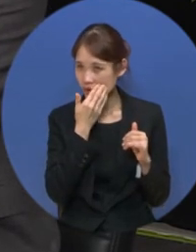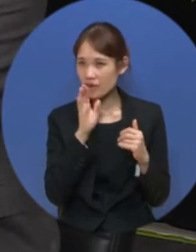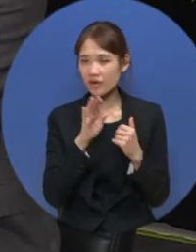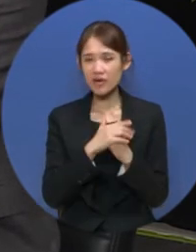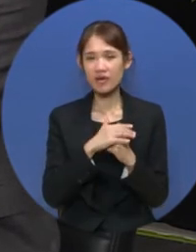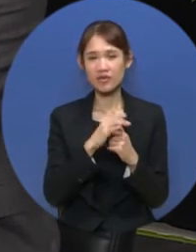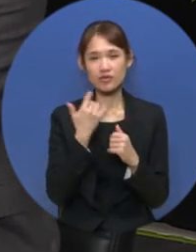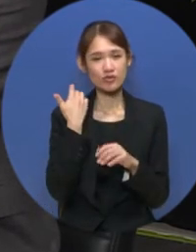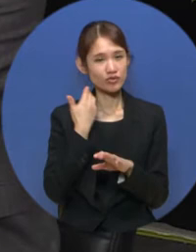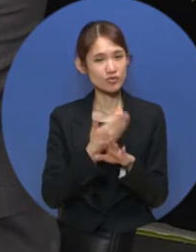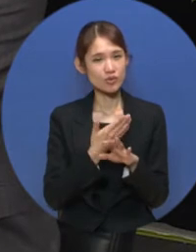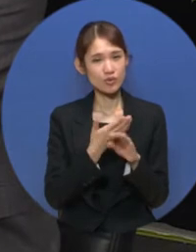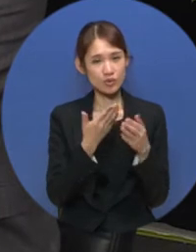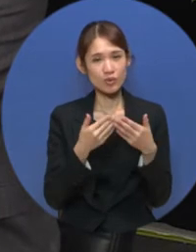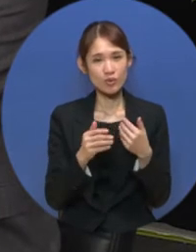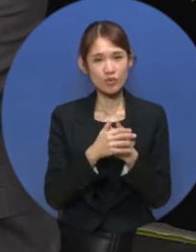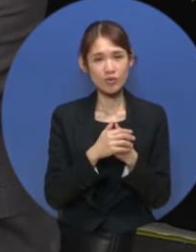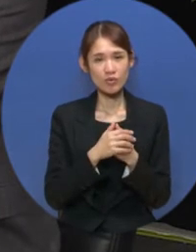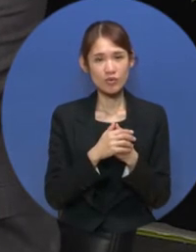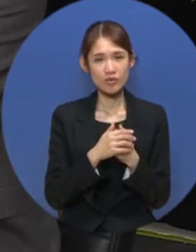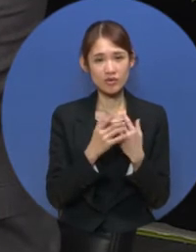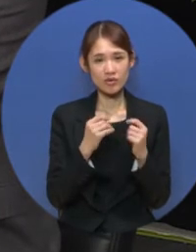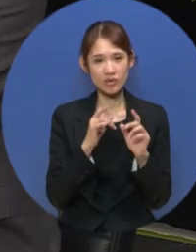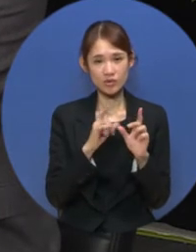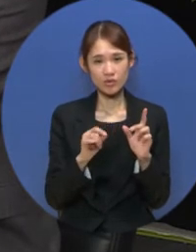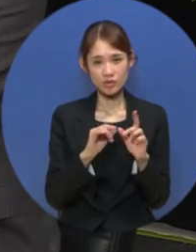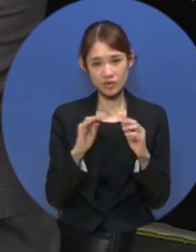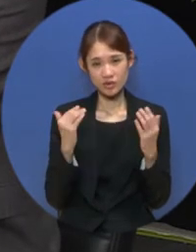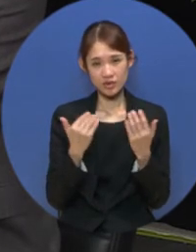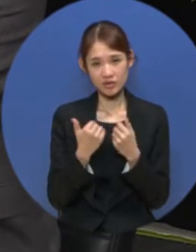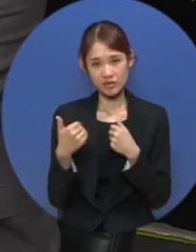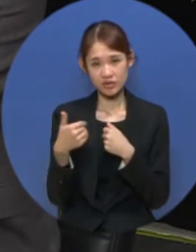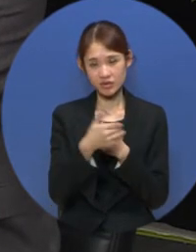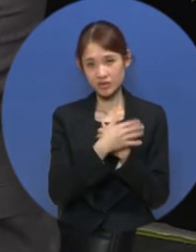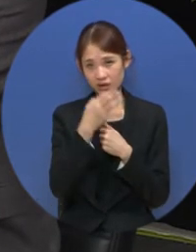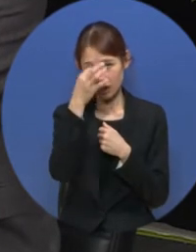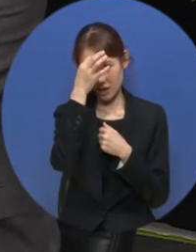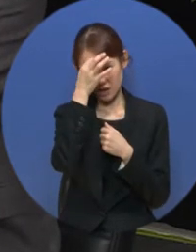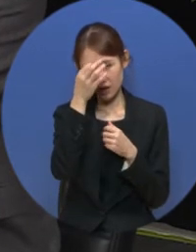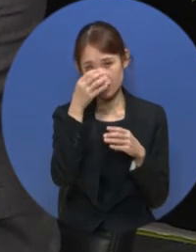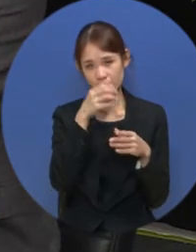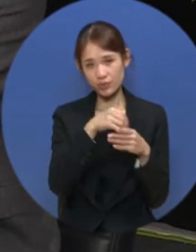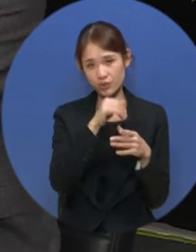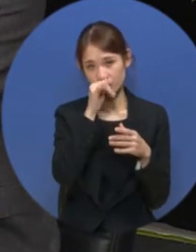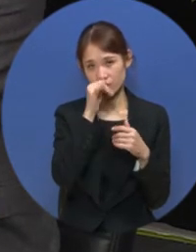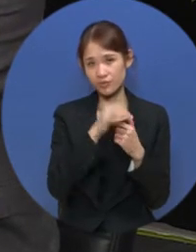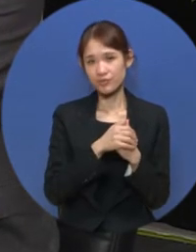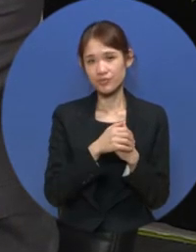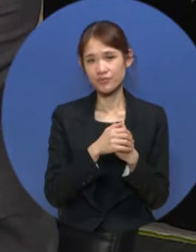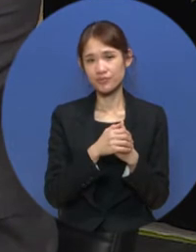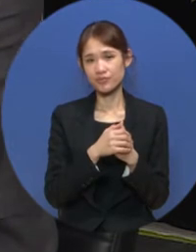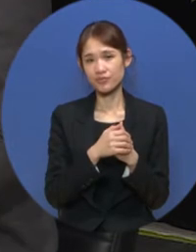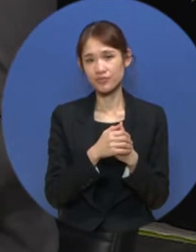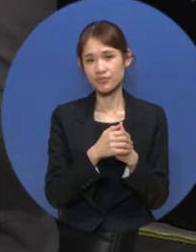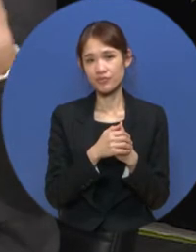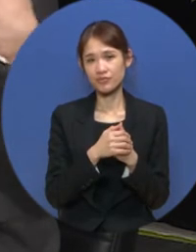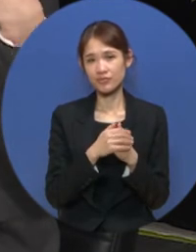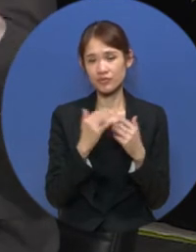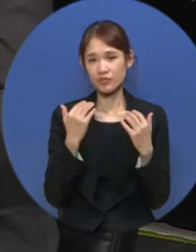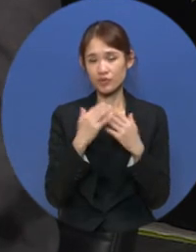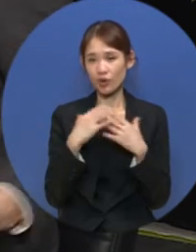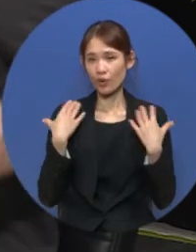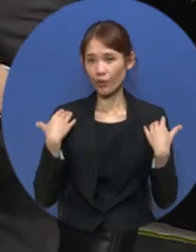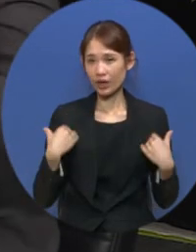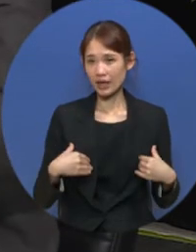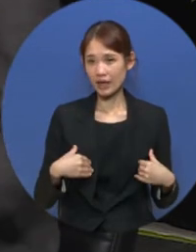이제 누가 도와주시거나 네. 하실 때 그런 부분들을 다 감싸줄 수 있는 기능들. 네. 그런 건 너무 좋은 것 같아요. 그래서 상의 같은 경우는